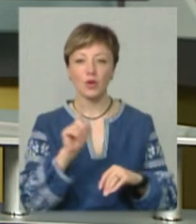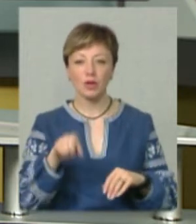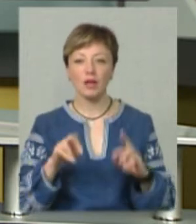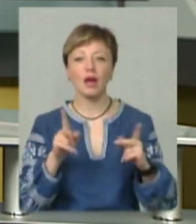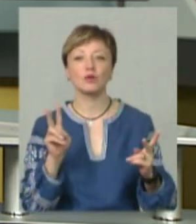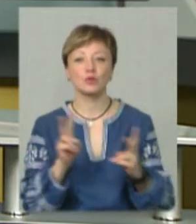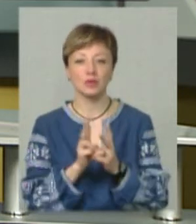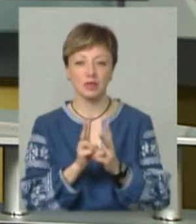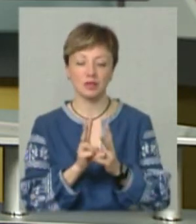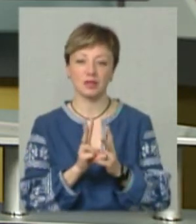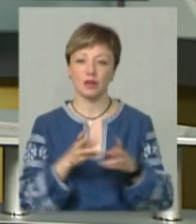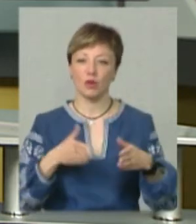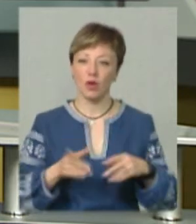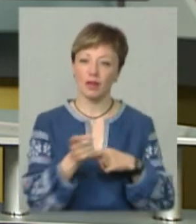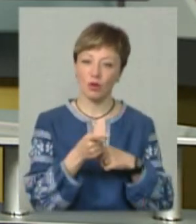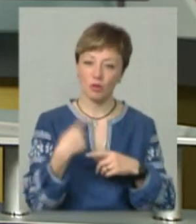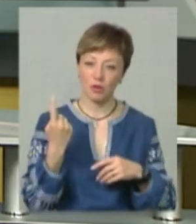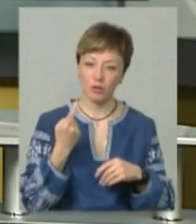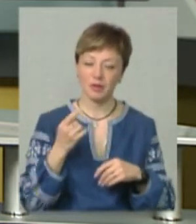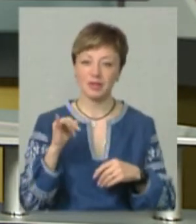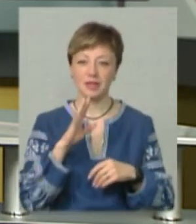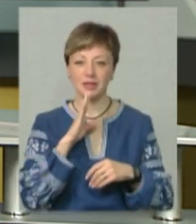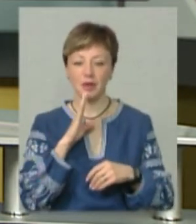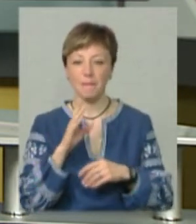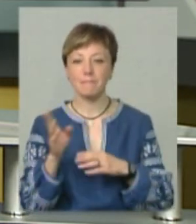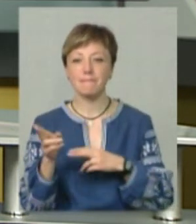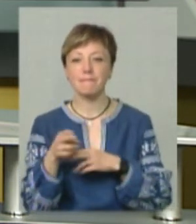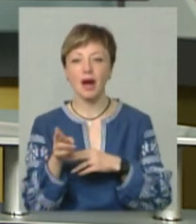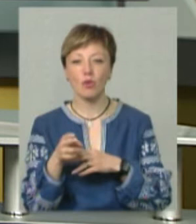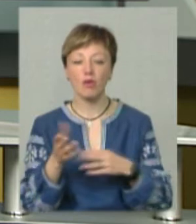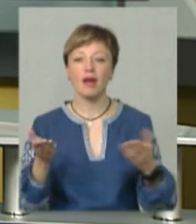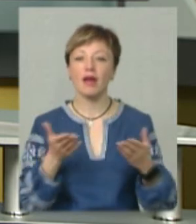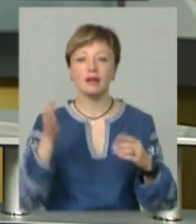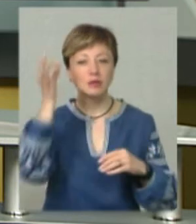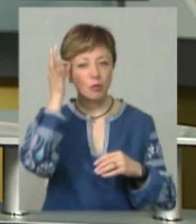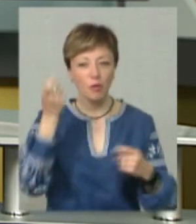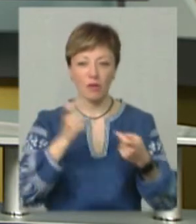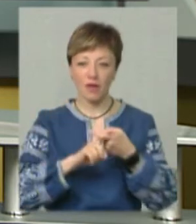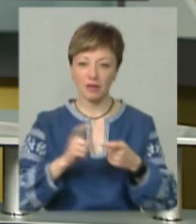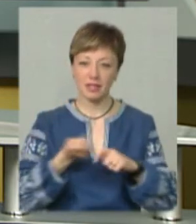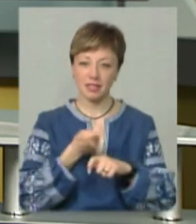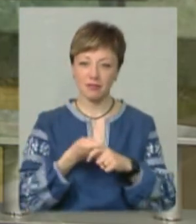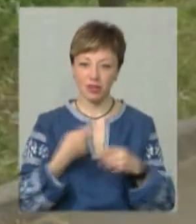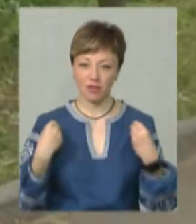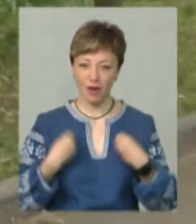як зустрілися уродженець Тернопільської області та уродженка Маріуполя, та які спогади пов'язані з